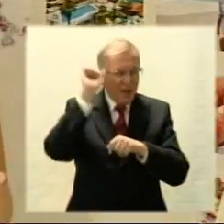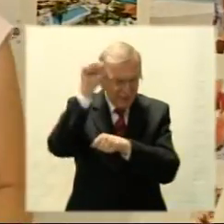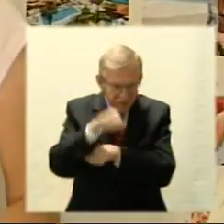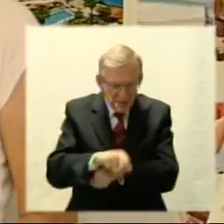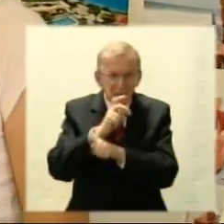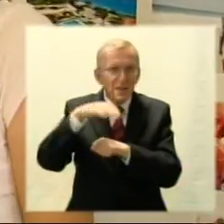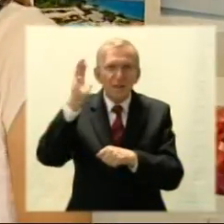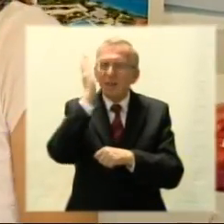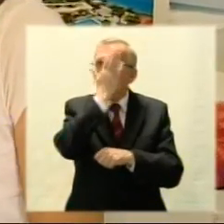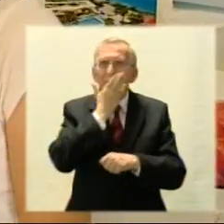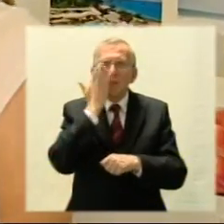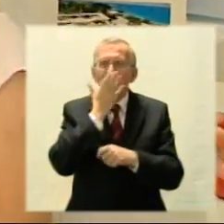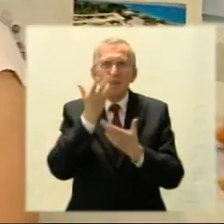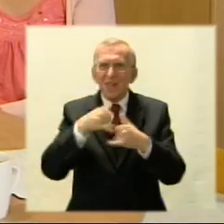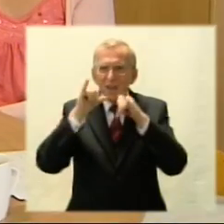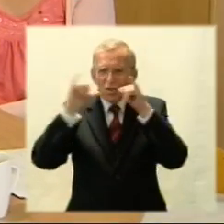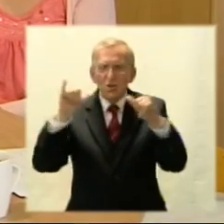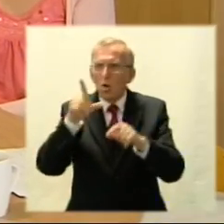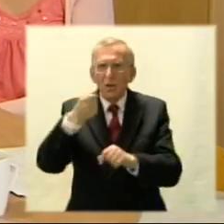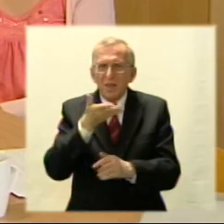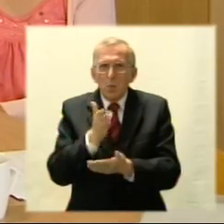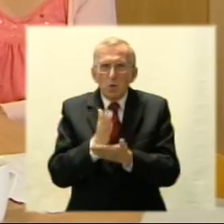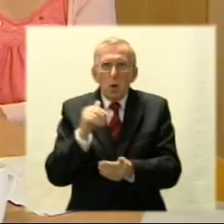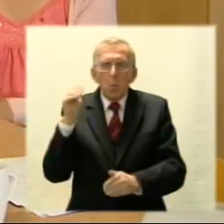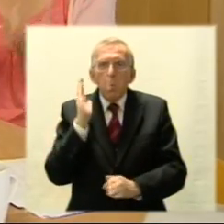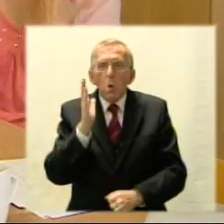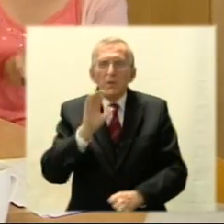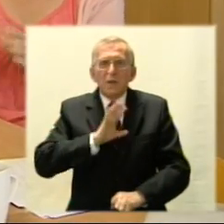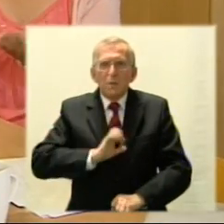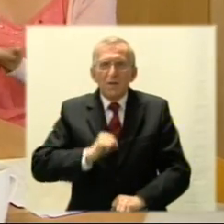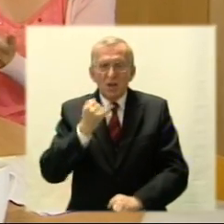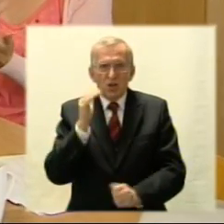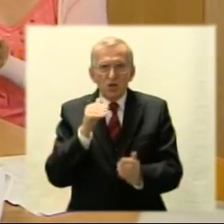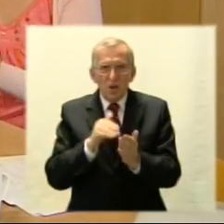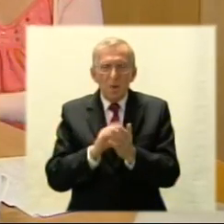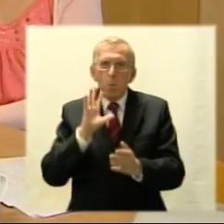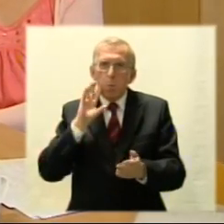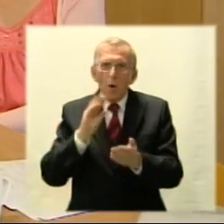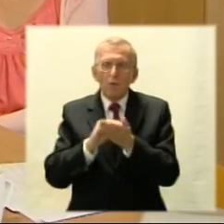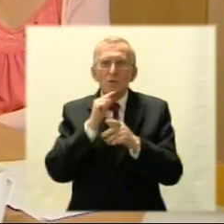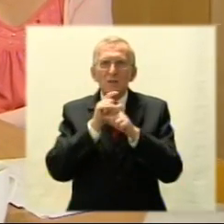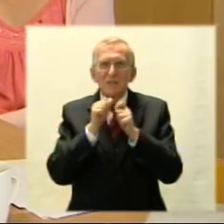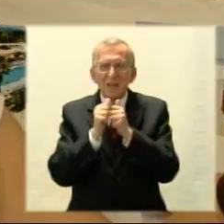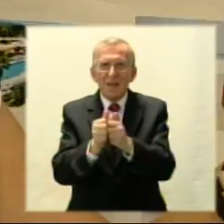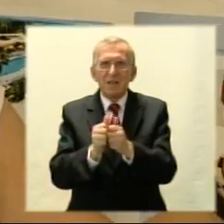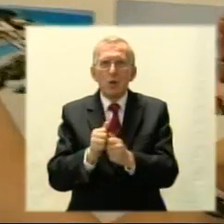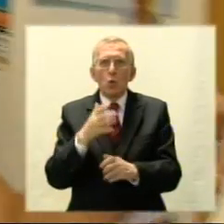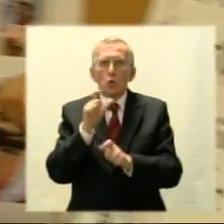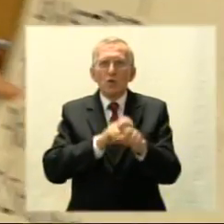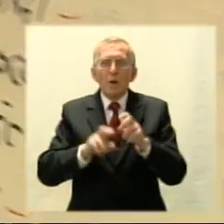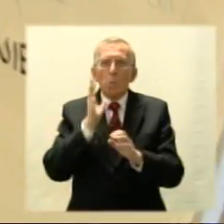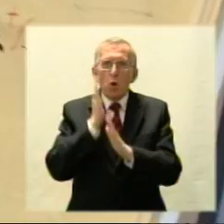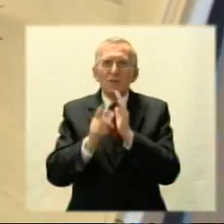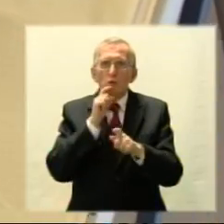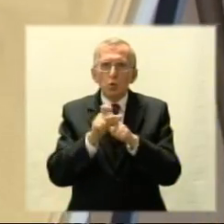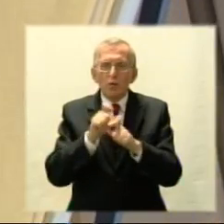twarzy nie krzycz to nie pomoże bądź cierpliwy jeśli trzeba Powtórz zdanie używaj prostych słów i konstruuj